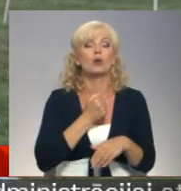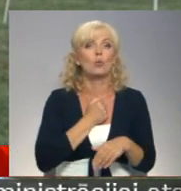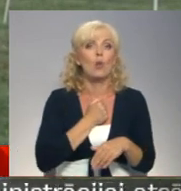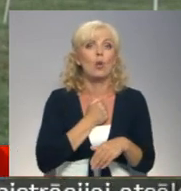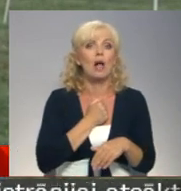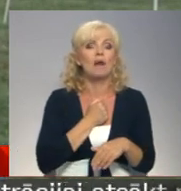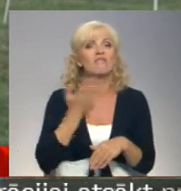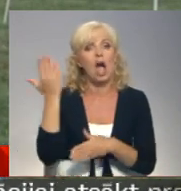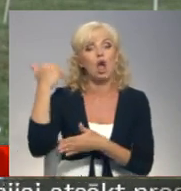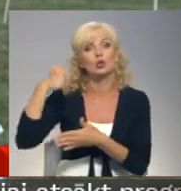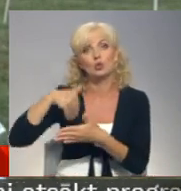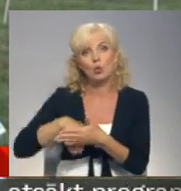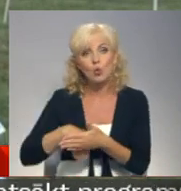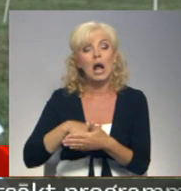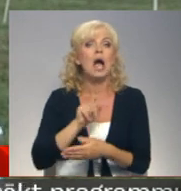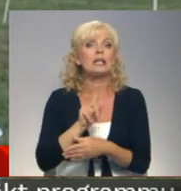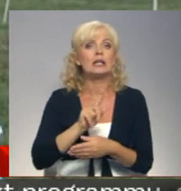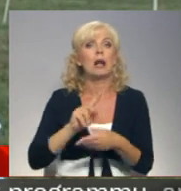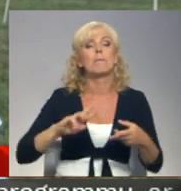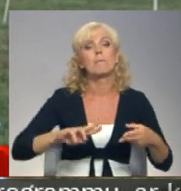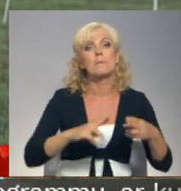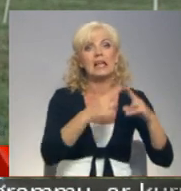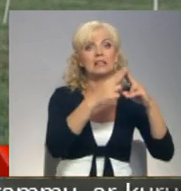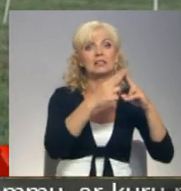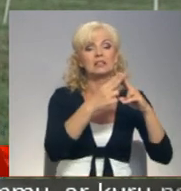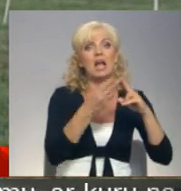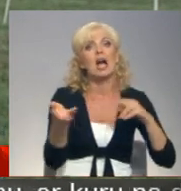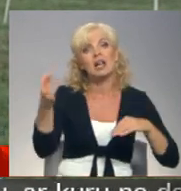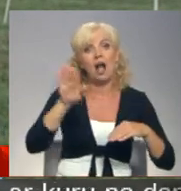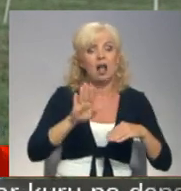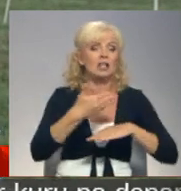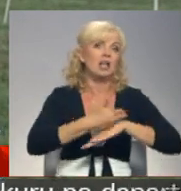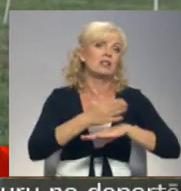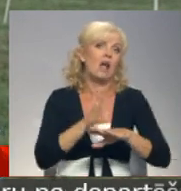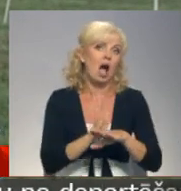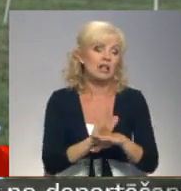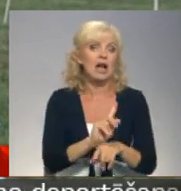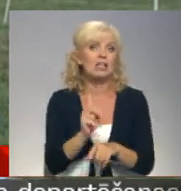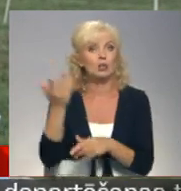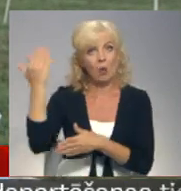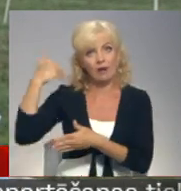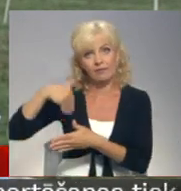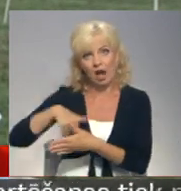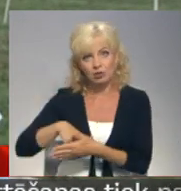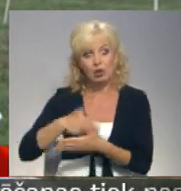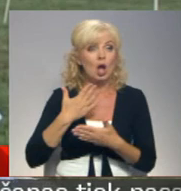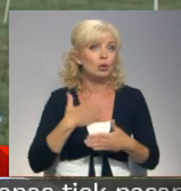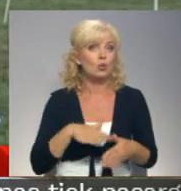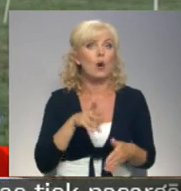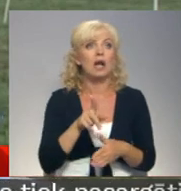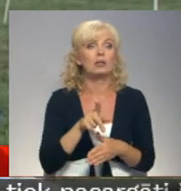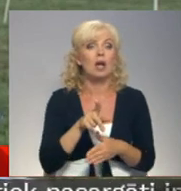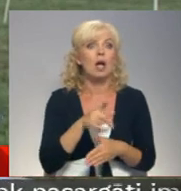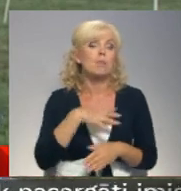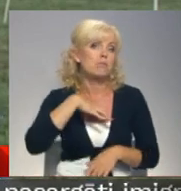ja? Arī tas pilskalns ir daļa no Latgales viesturis, ļoti biedīgi būtu,